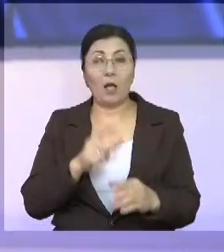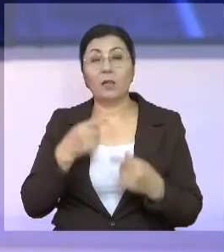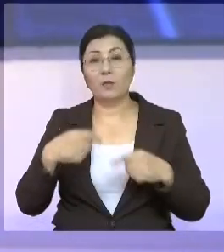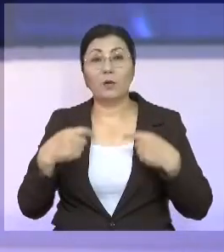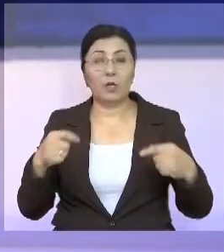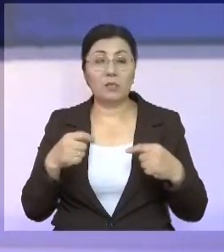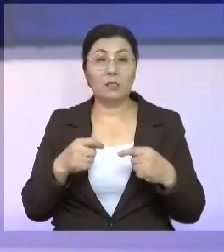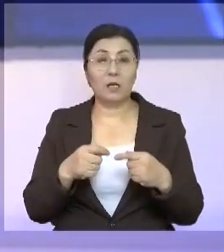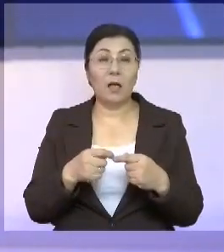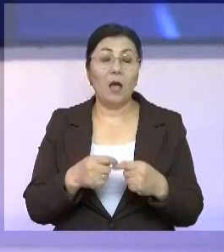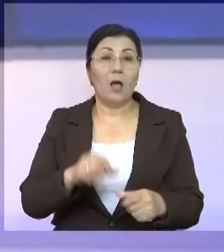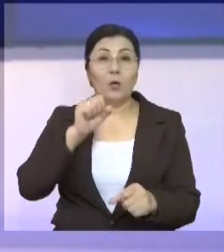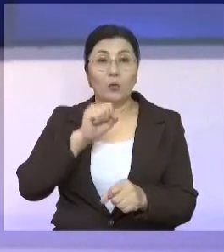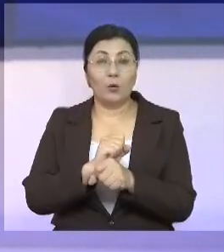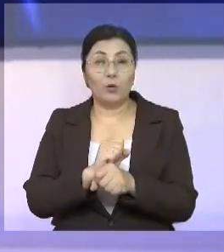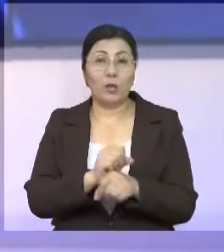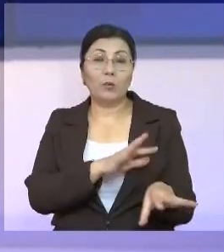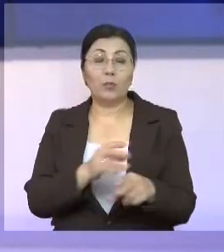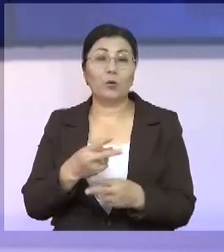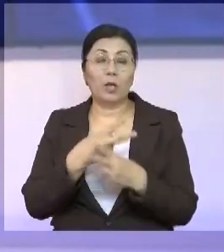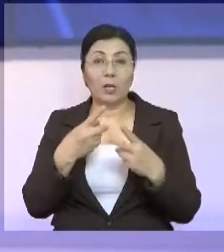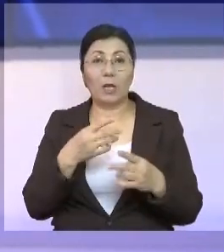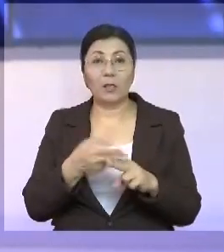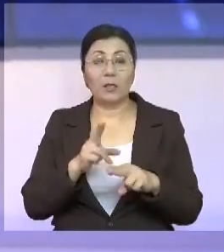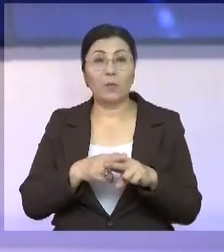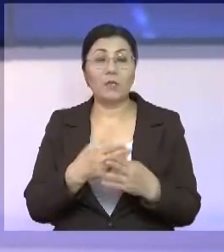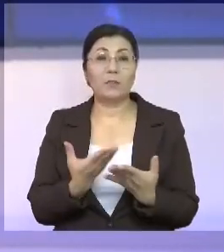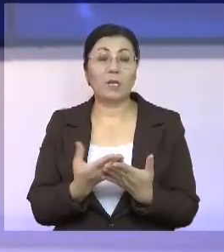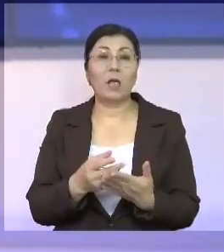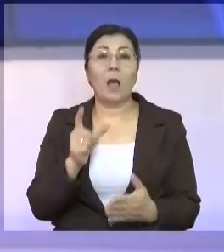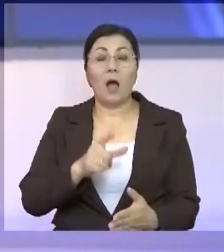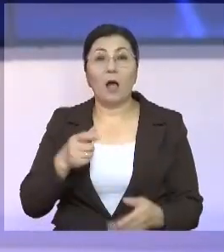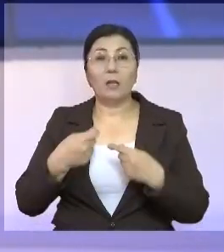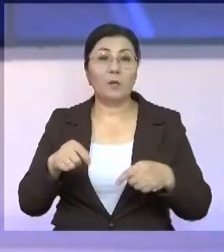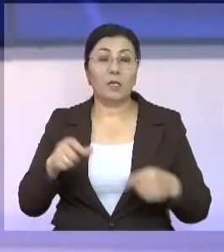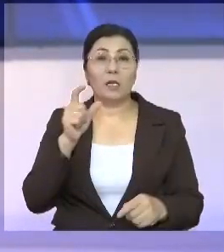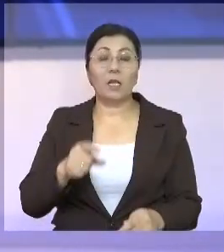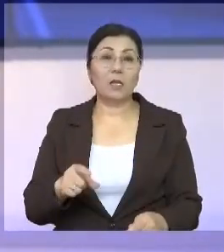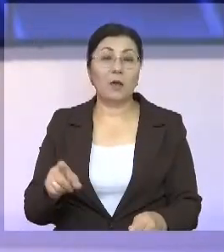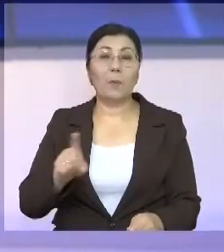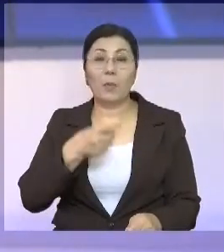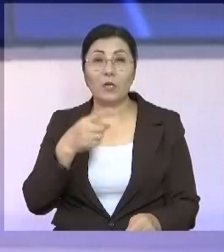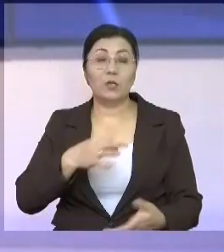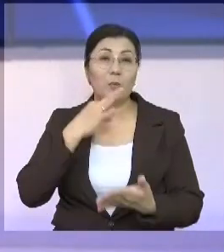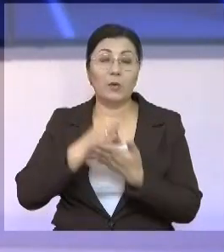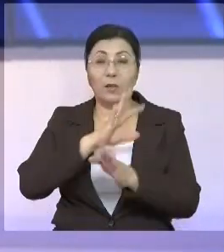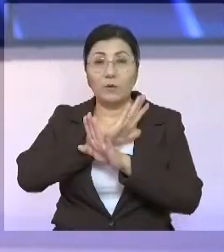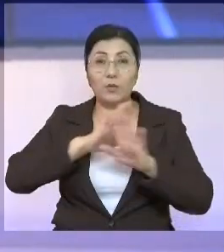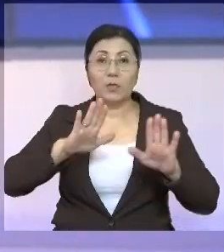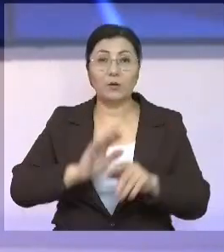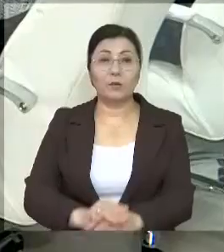айтылды. Құлдықтағы жандар көбіне қайда жүреді? Адам саудасымен айналысқандар неліктен жауапқа тартылмай қалады? Тақырыпты тілшілер